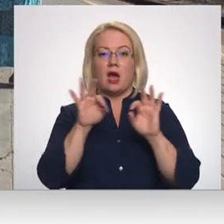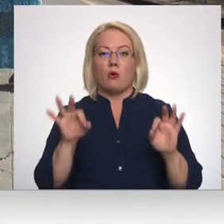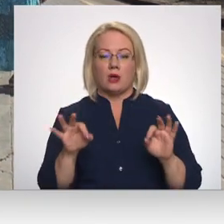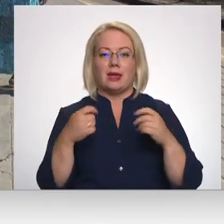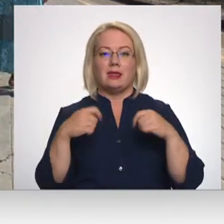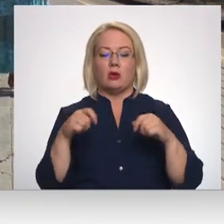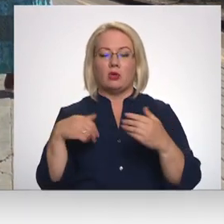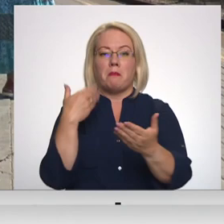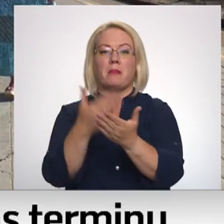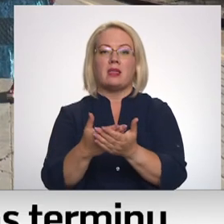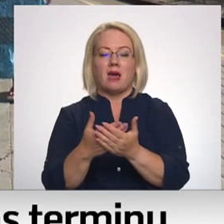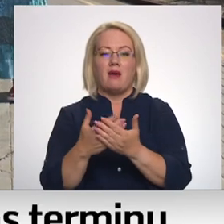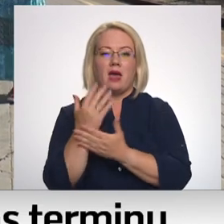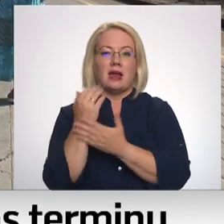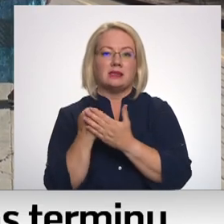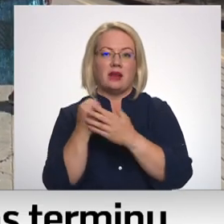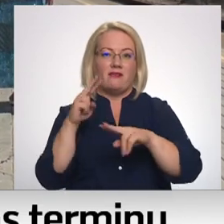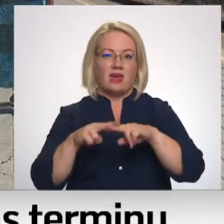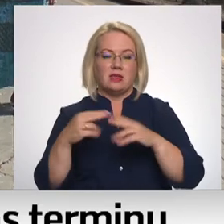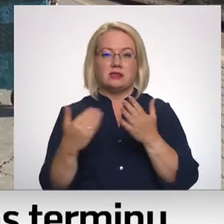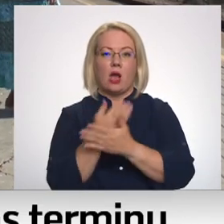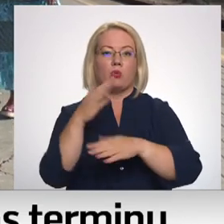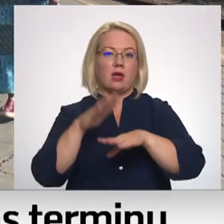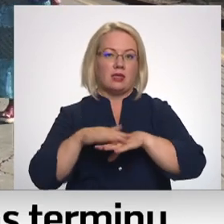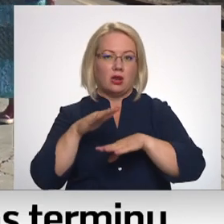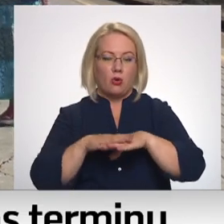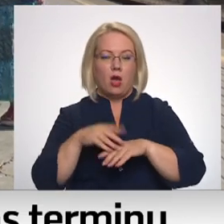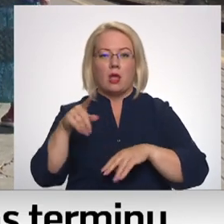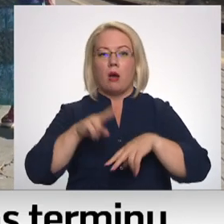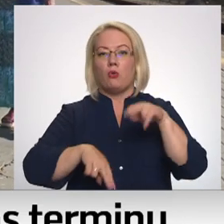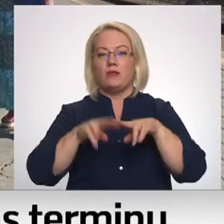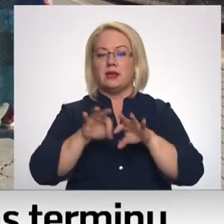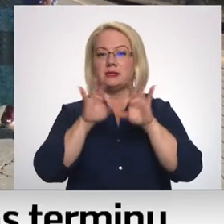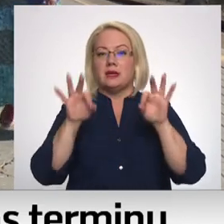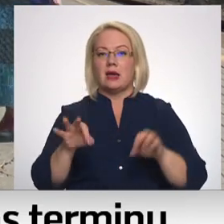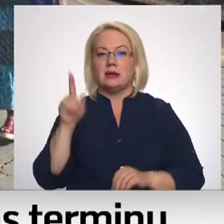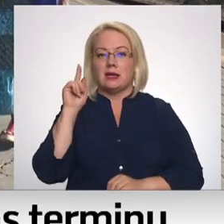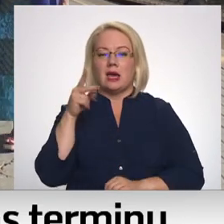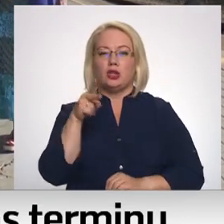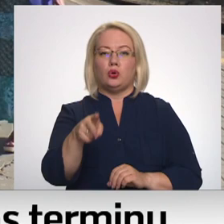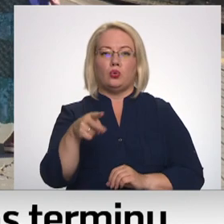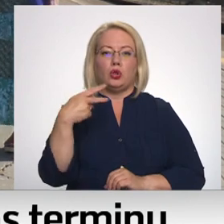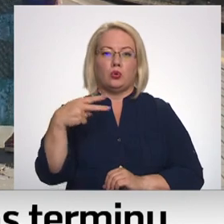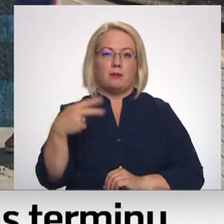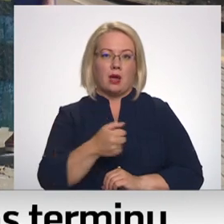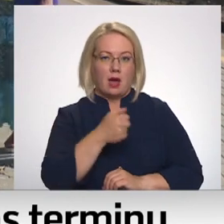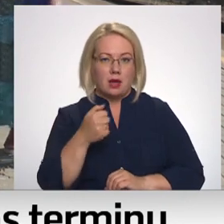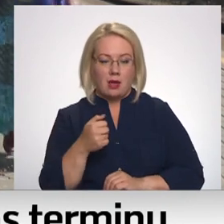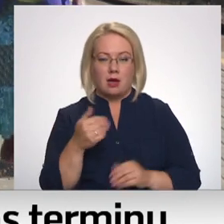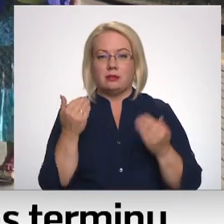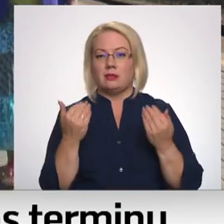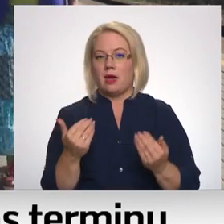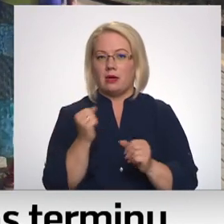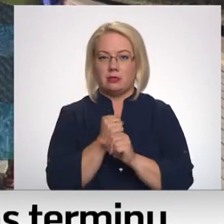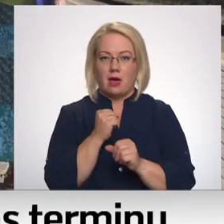patika piedāvāt iespēju rezervēt vietas jaunajā tirgu. Tā būvniecība gan uzsākās tikai 2020. Gadā. Tagad